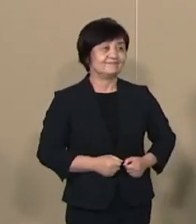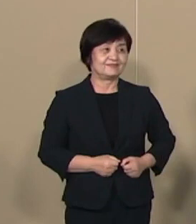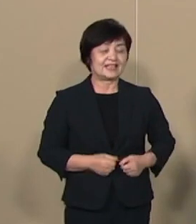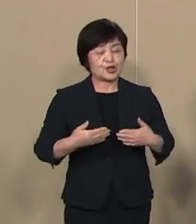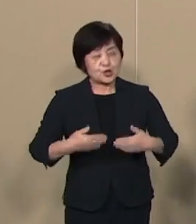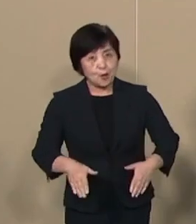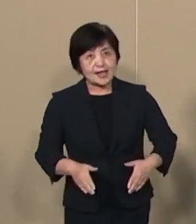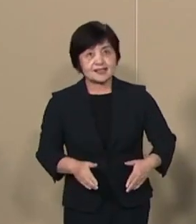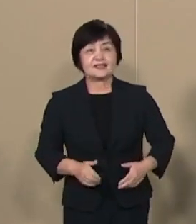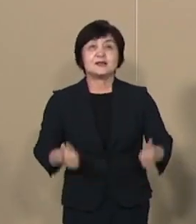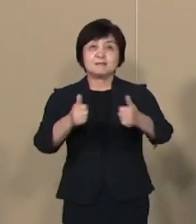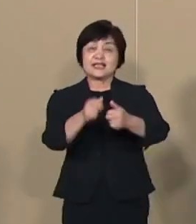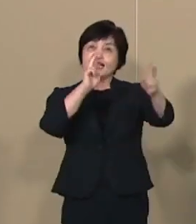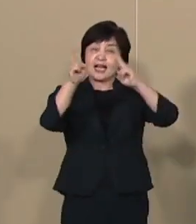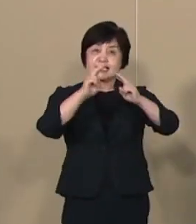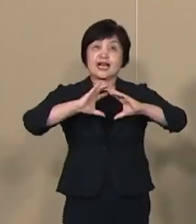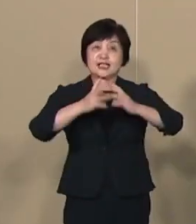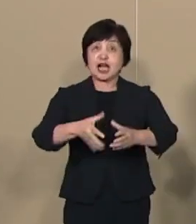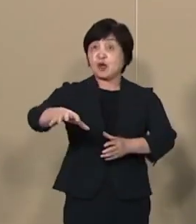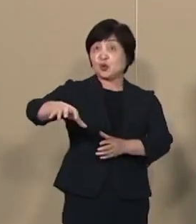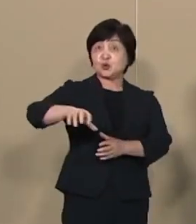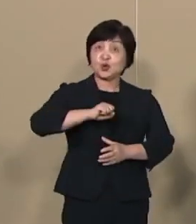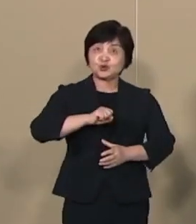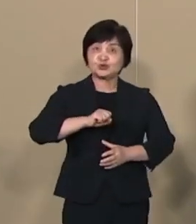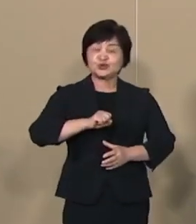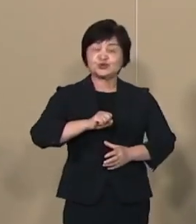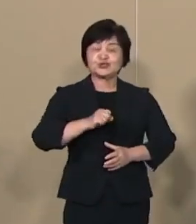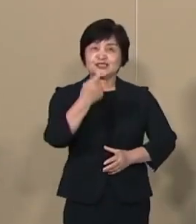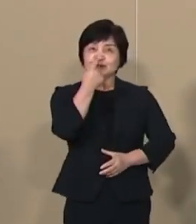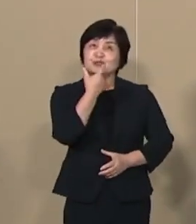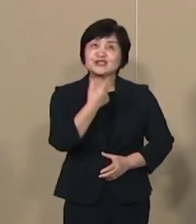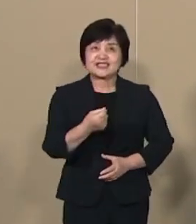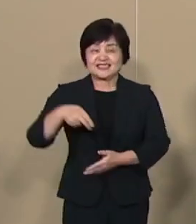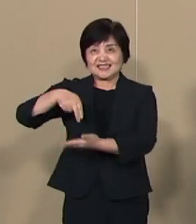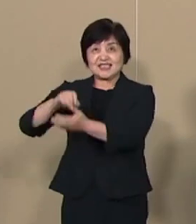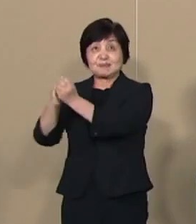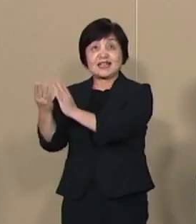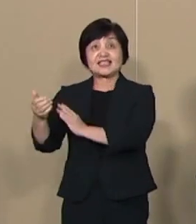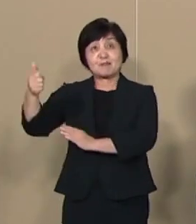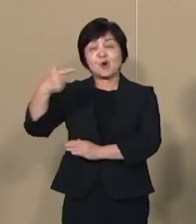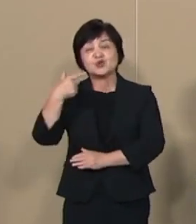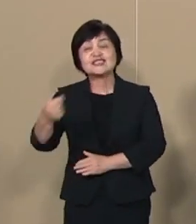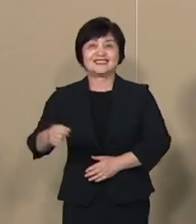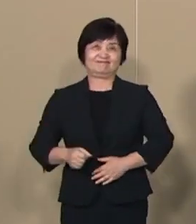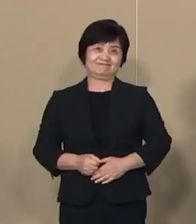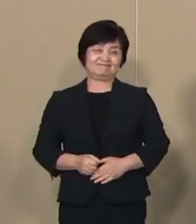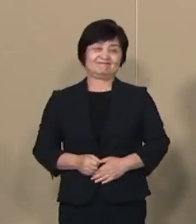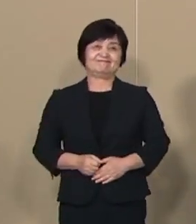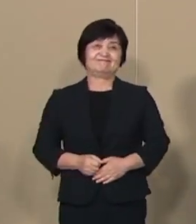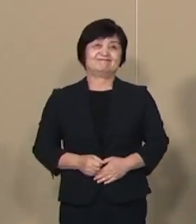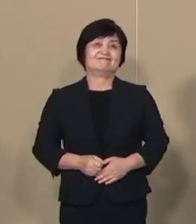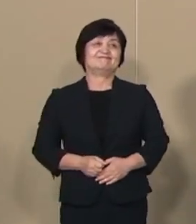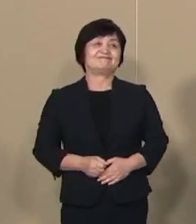がこうなんだ世界を取るみたいなのが好きなんですよねだよね要する成人界のスタートアップ企業ですよねそう